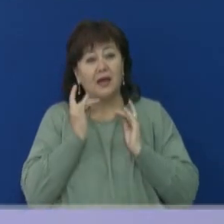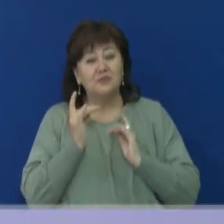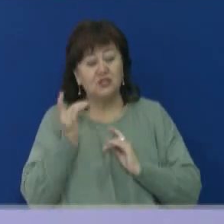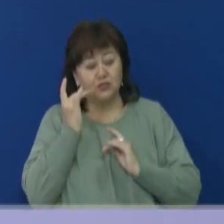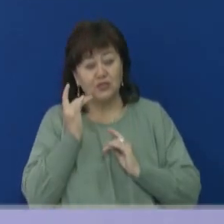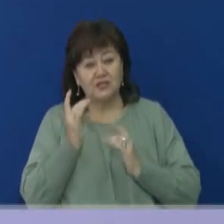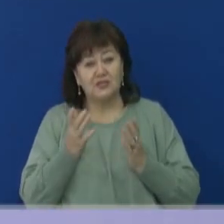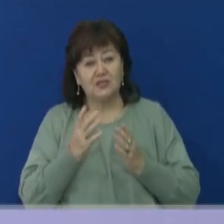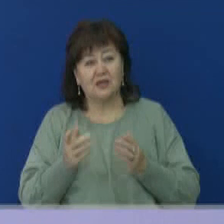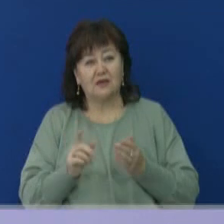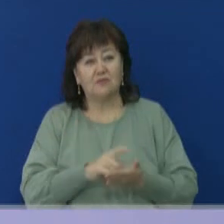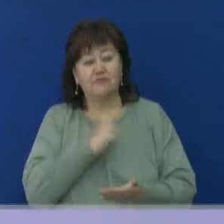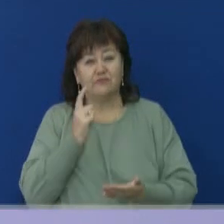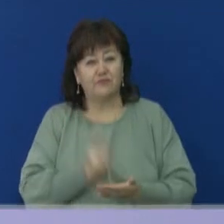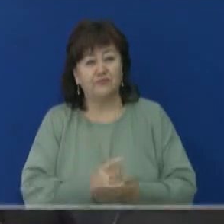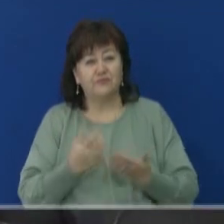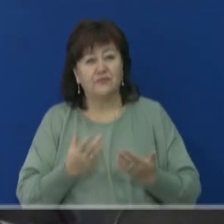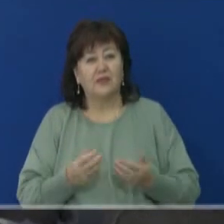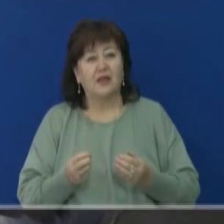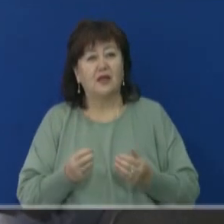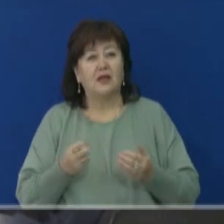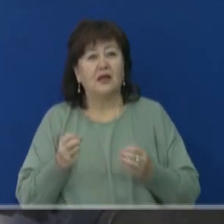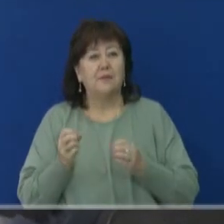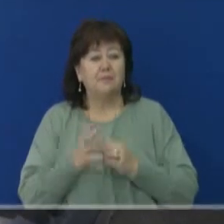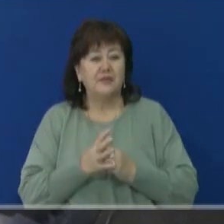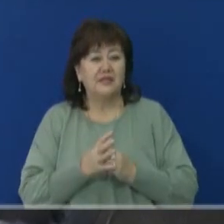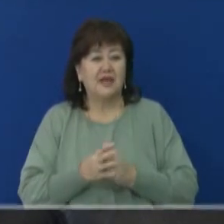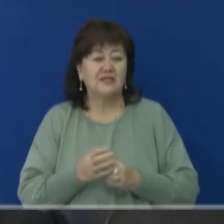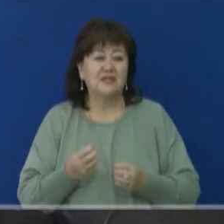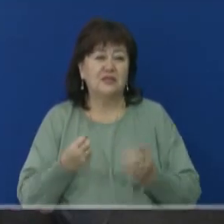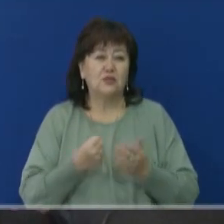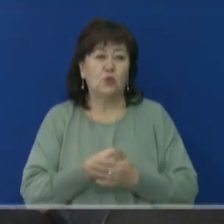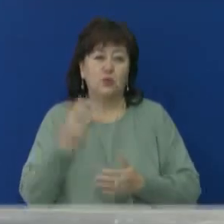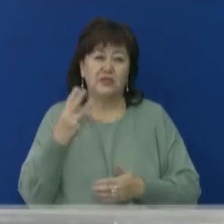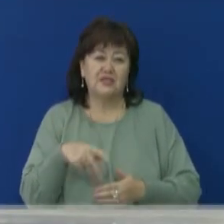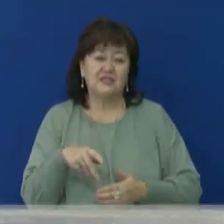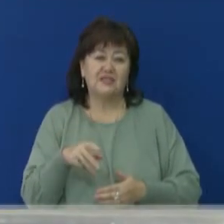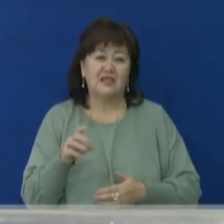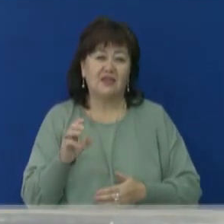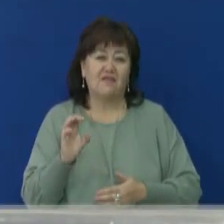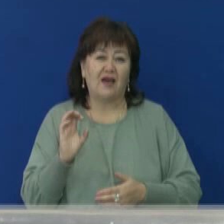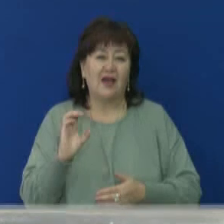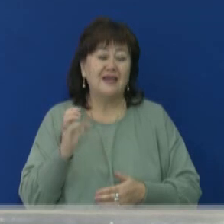туралы айтылды. Қазірде еліміз бойынша 15-ші қыркүйек пен 30-ші қыркүйек аралығында аталған шара аясында